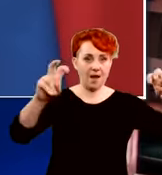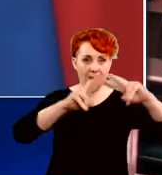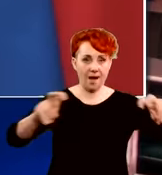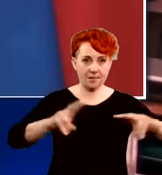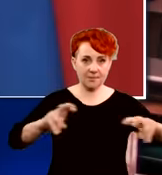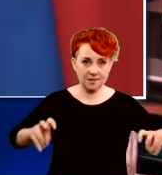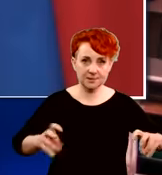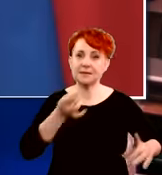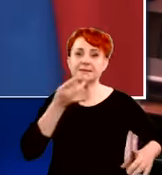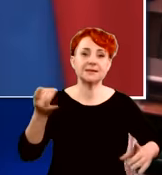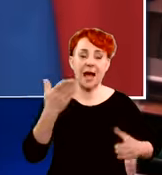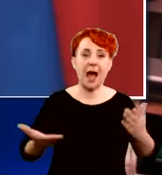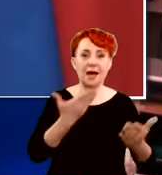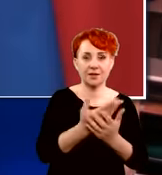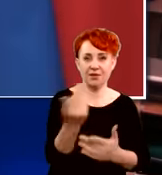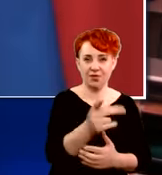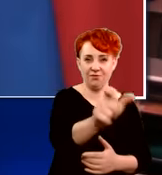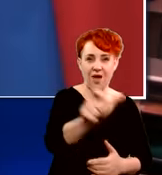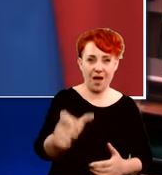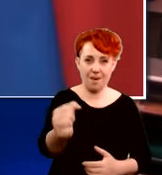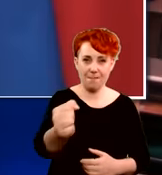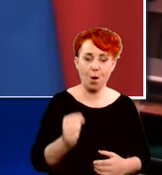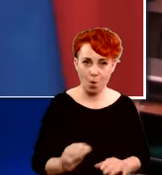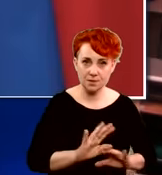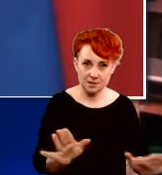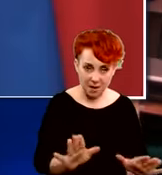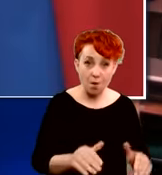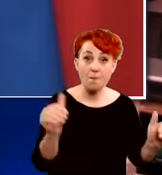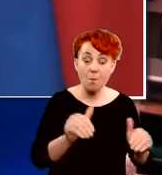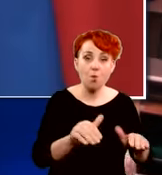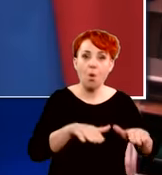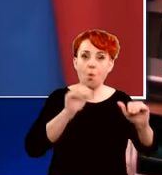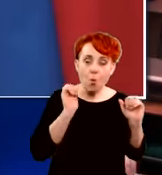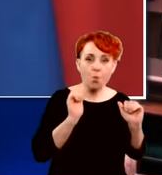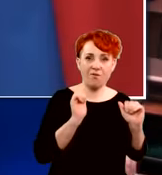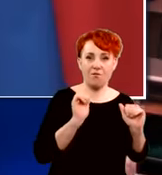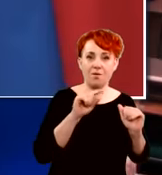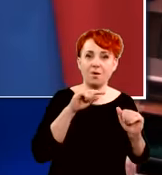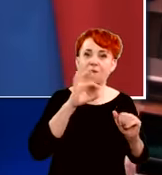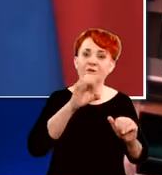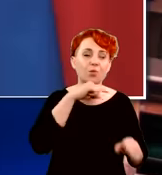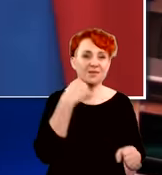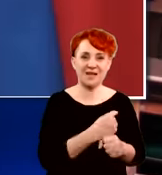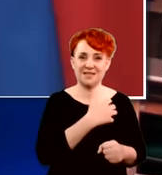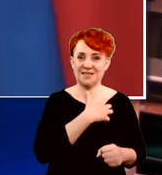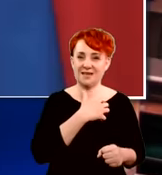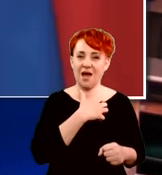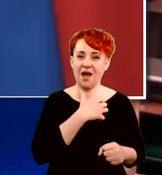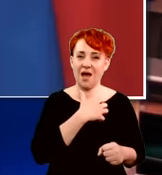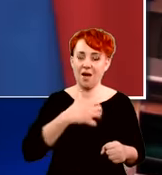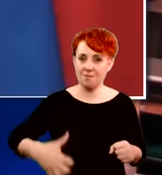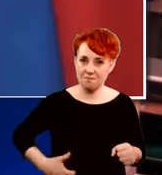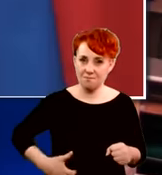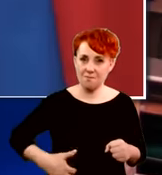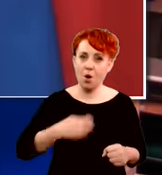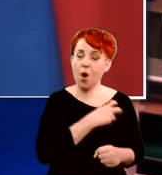skargi panów Wąsika i Kamińskiego, mógł uchylić postanowienie marszałka Hołowni. I jeżeli uchylił to